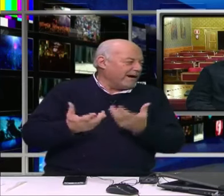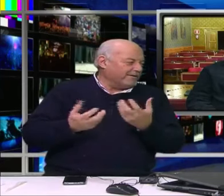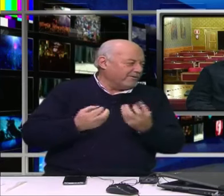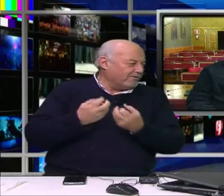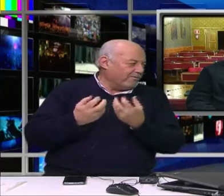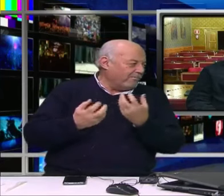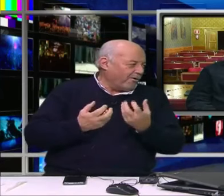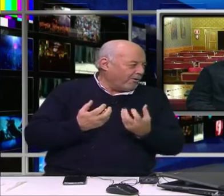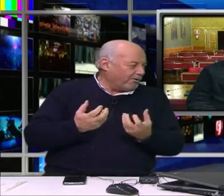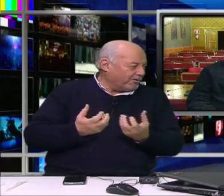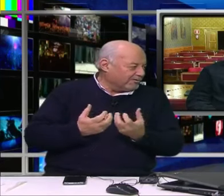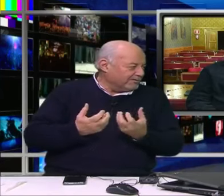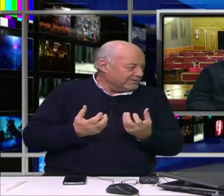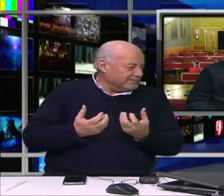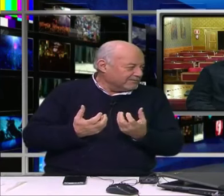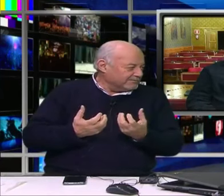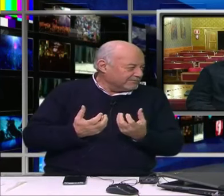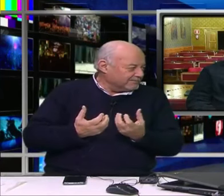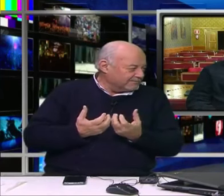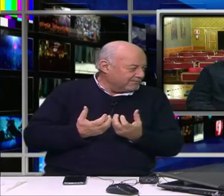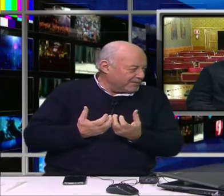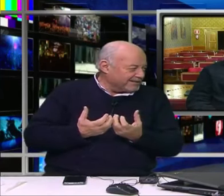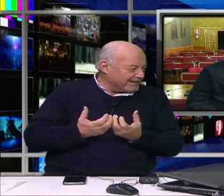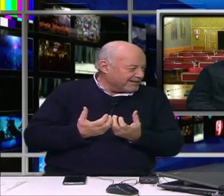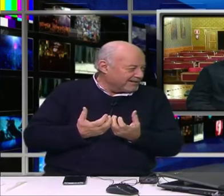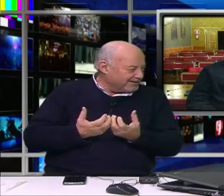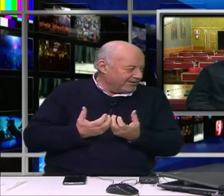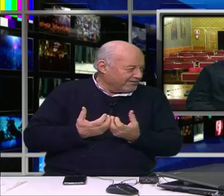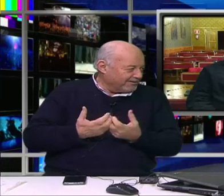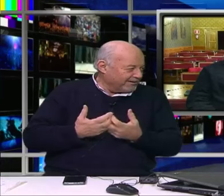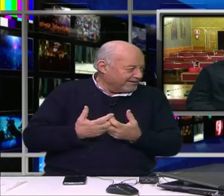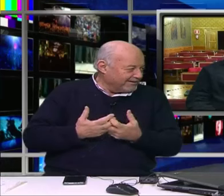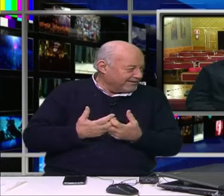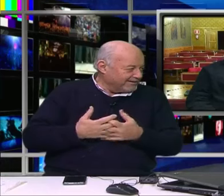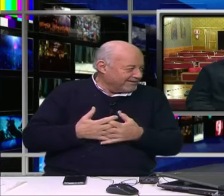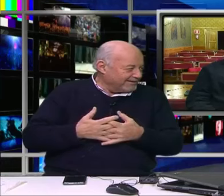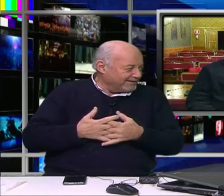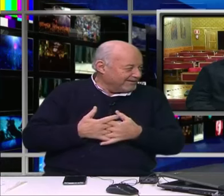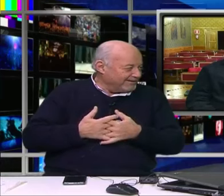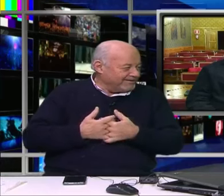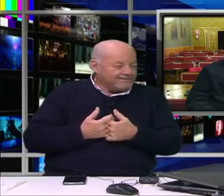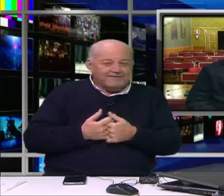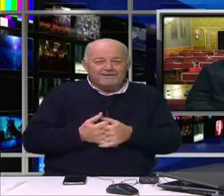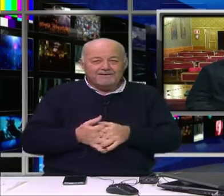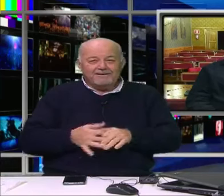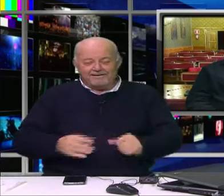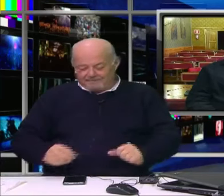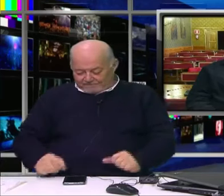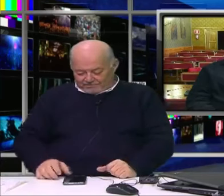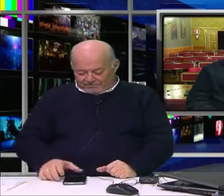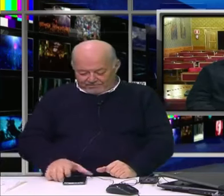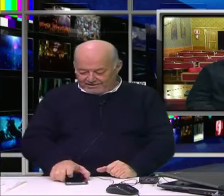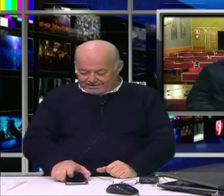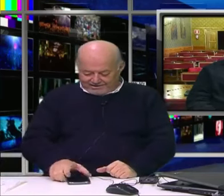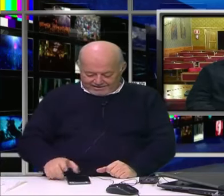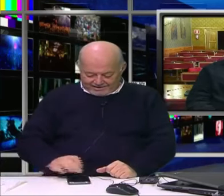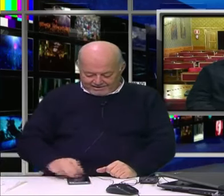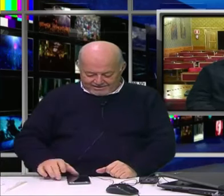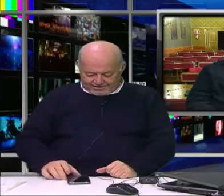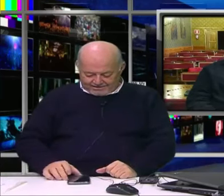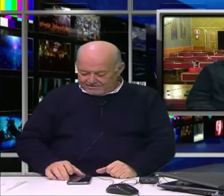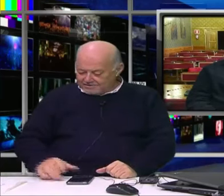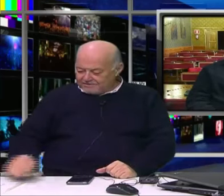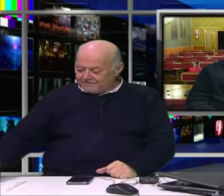non mi guardano con buon occhio. Tu pensi che no, non è. Buonasera a te telespettatori.